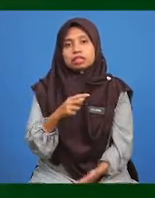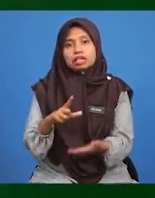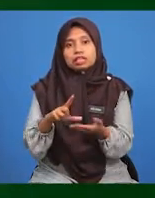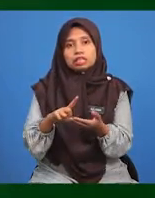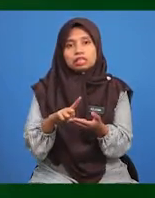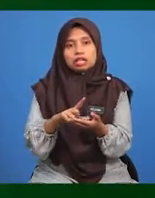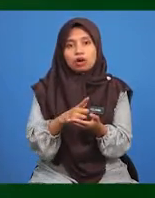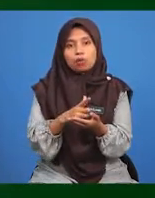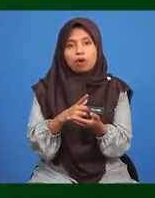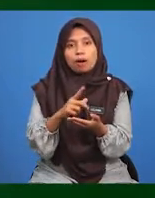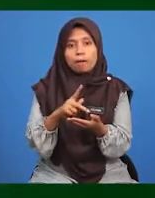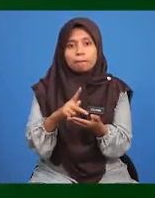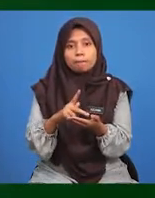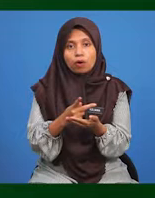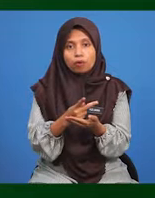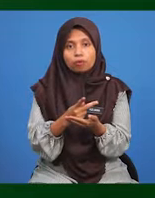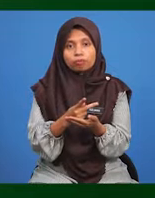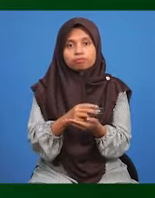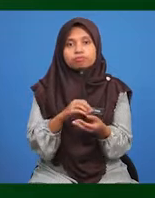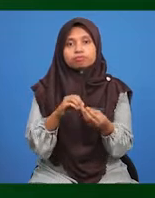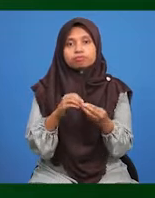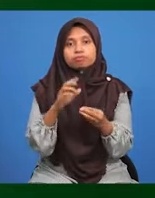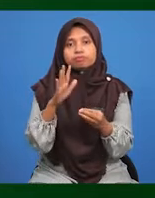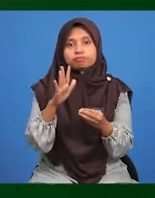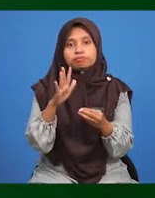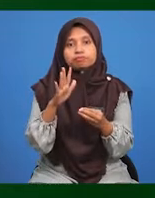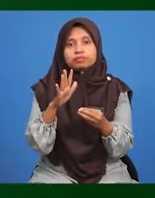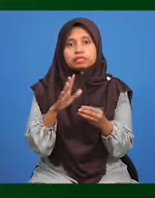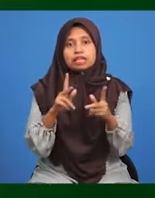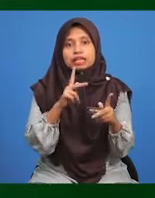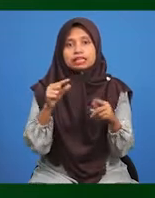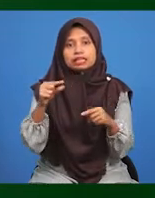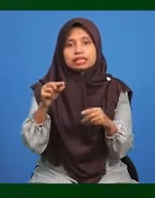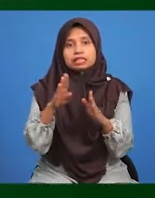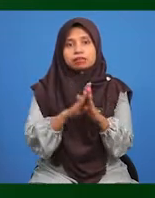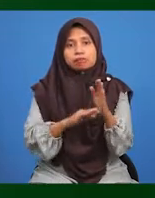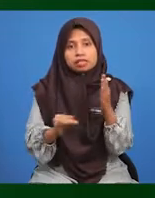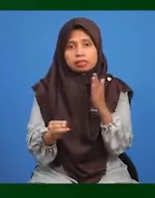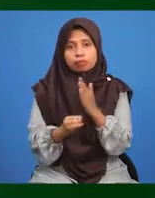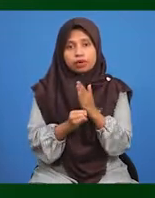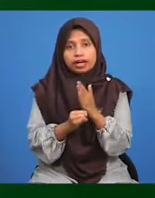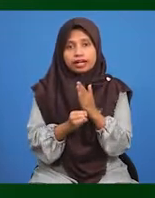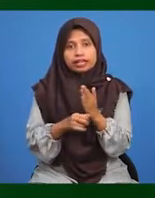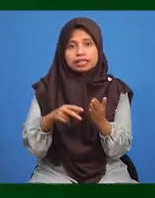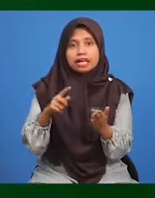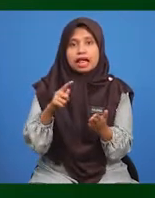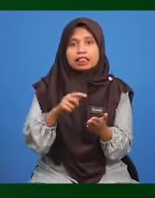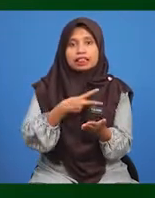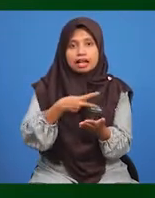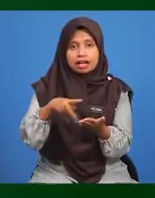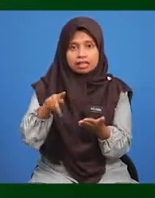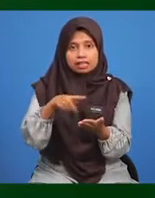Perkataan kata ganda berimbuhan pula ialah tari menari dan